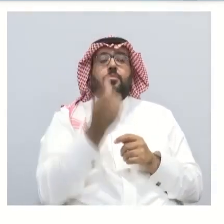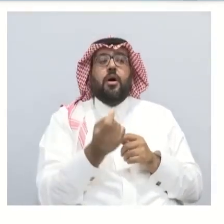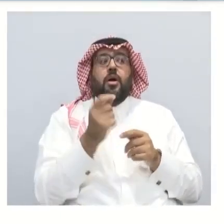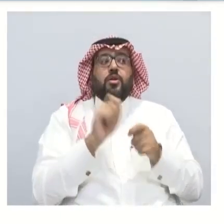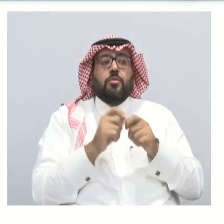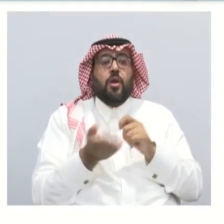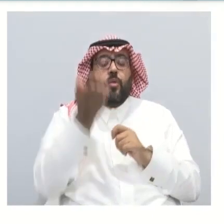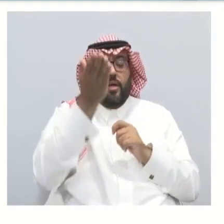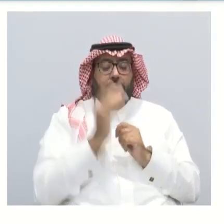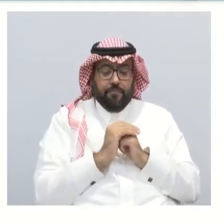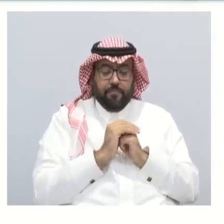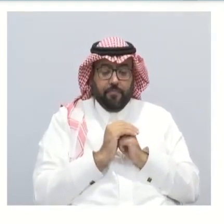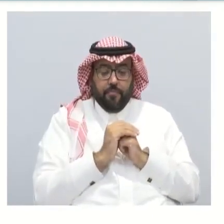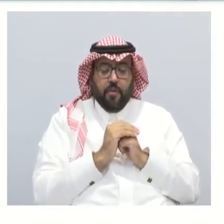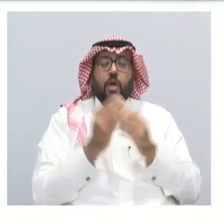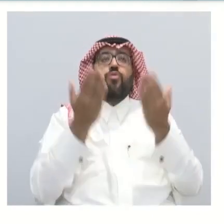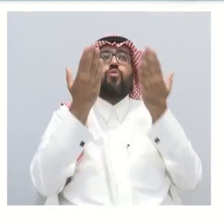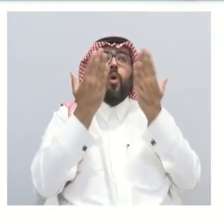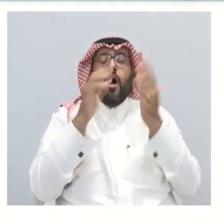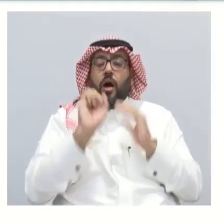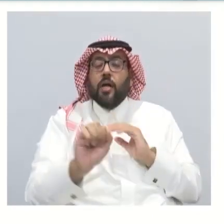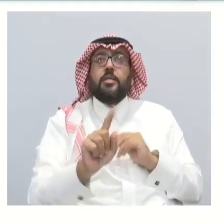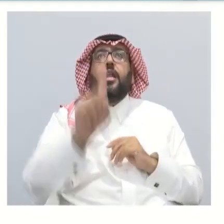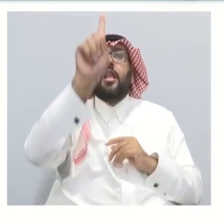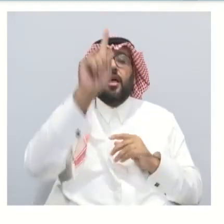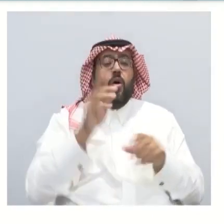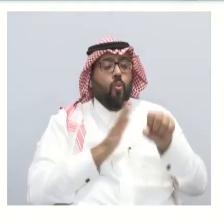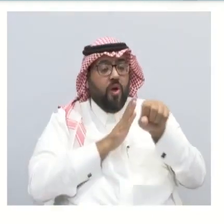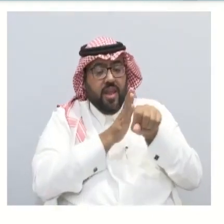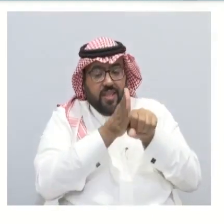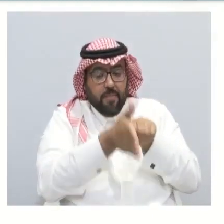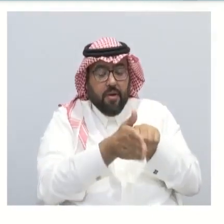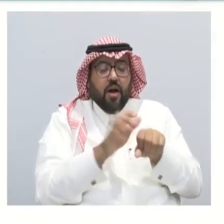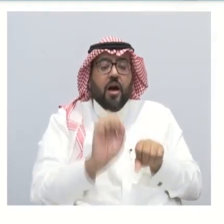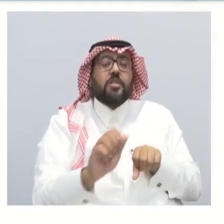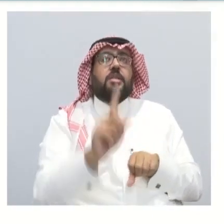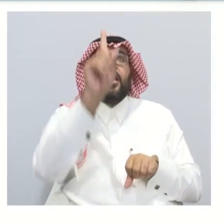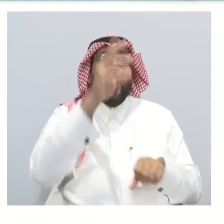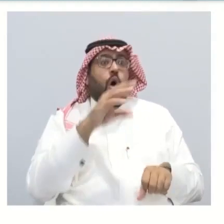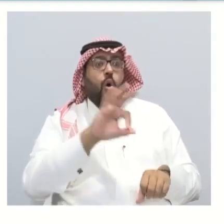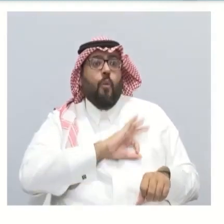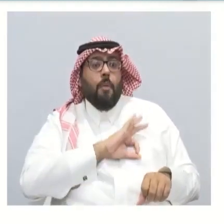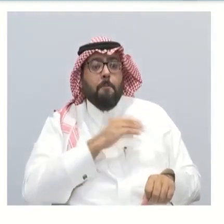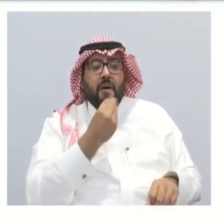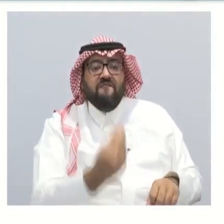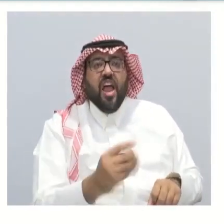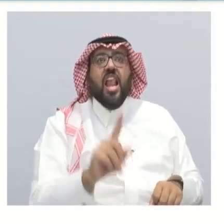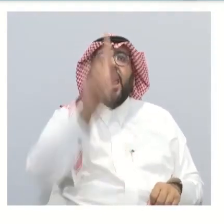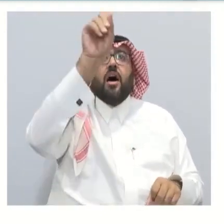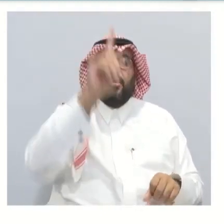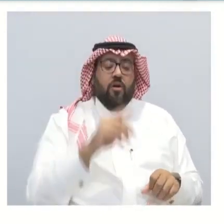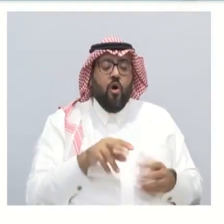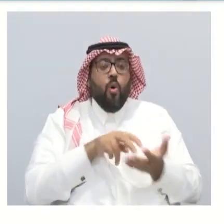وعلا كالدعاء والنحر والمحبه والخوف